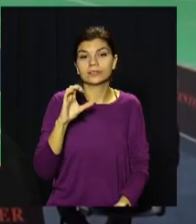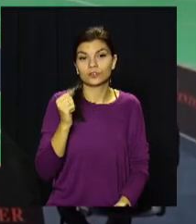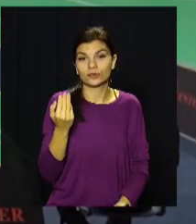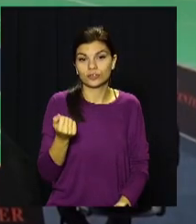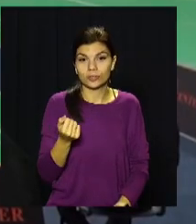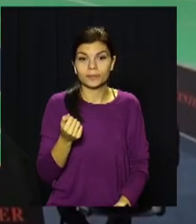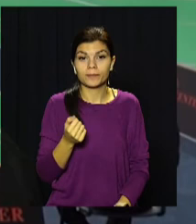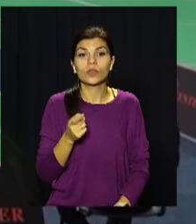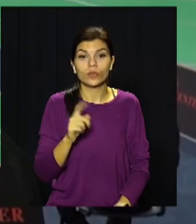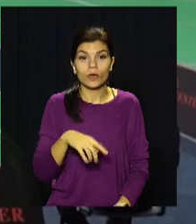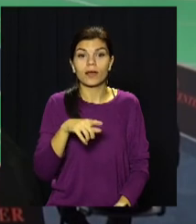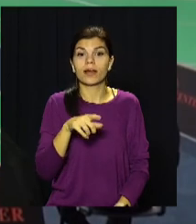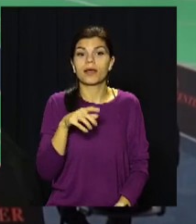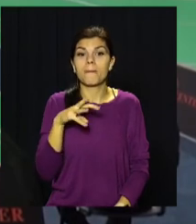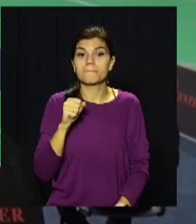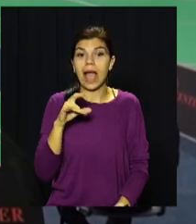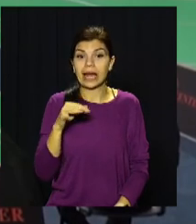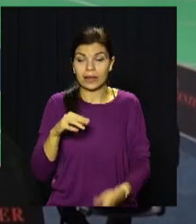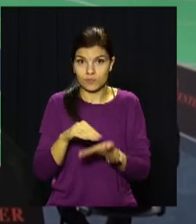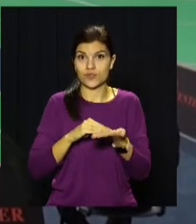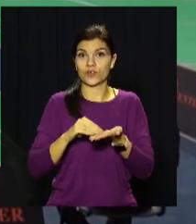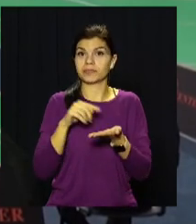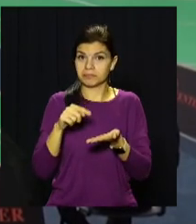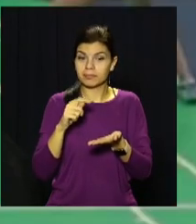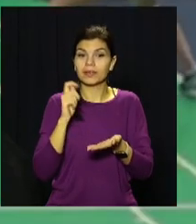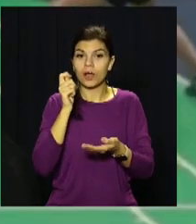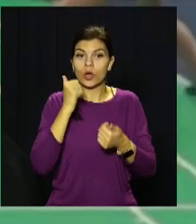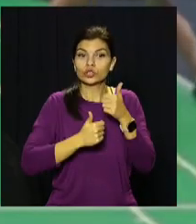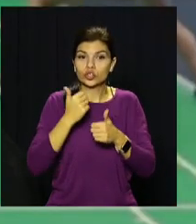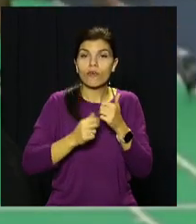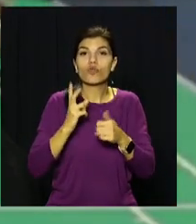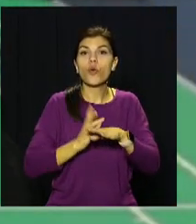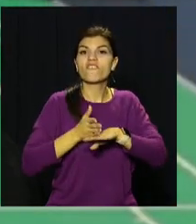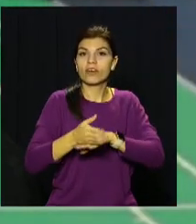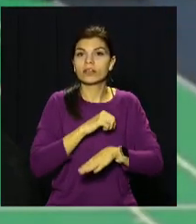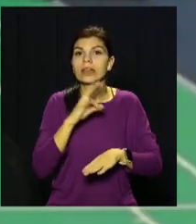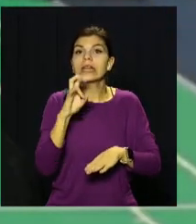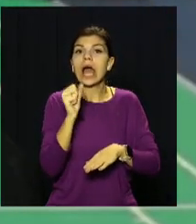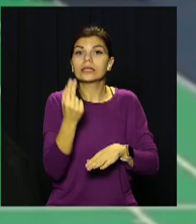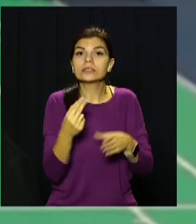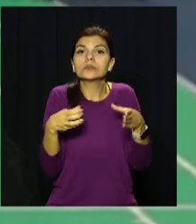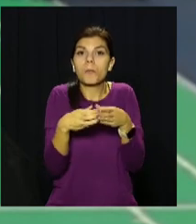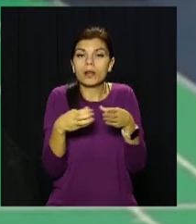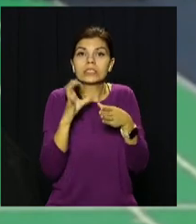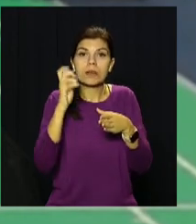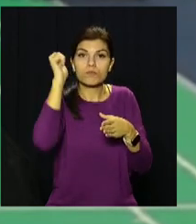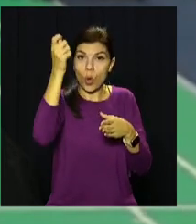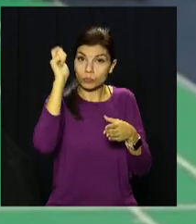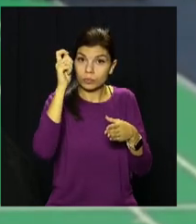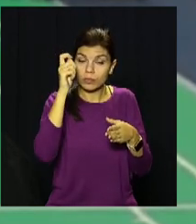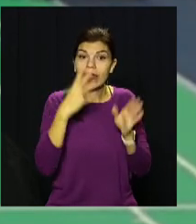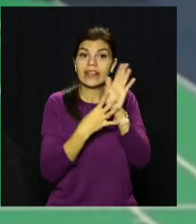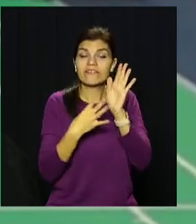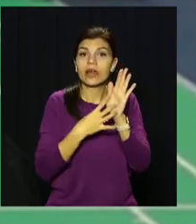та знову ж таки Марія Улітіна. За результатами турніру уберуть тих, хто увійде до національної збірної з бадмінтону.